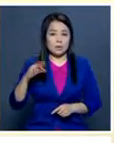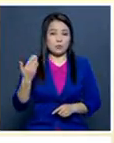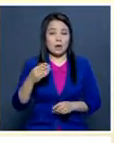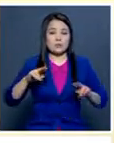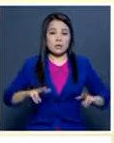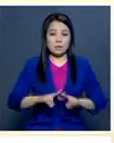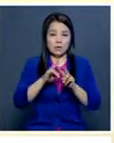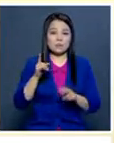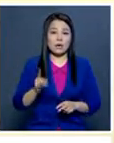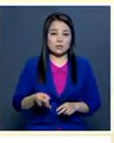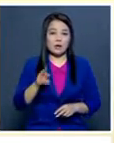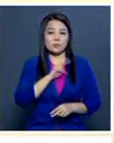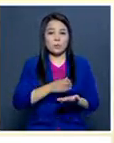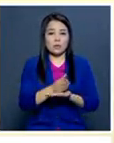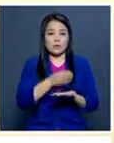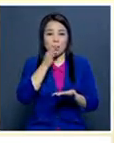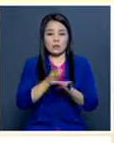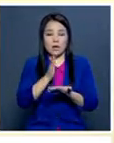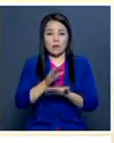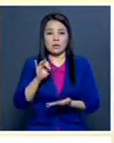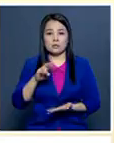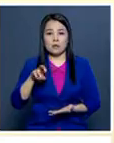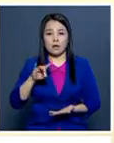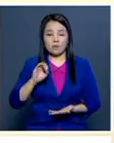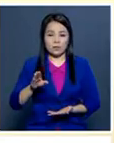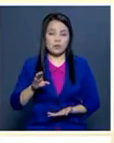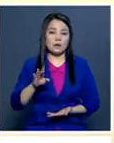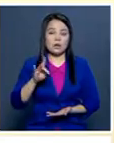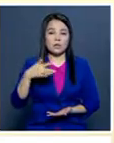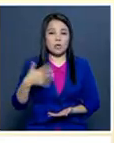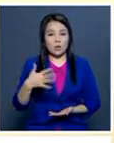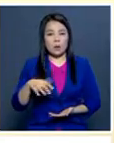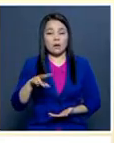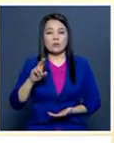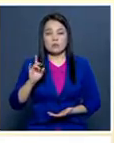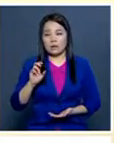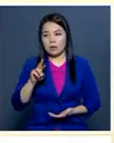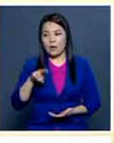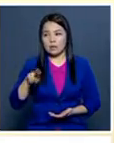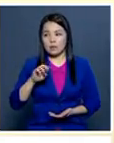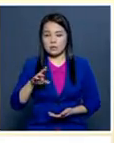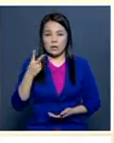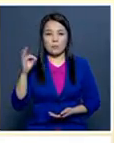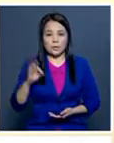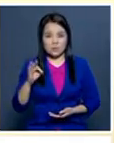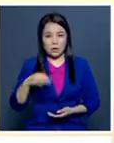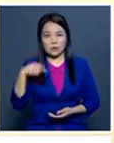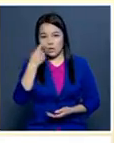такси қызметін пайдаланатынын айтқан. Индрайвер 50, Яндекс 39 және 2% Максимге тиесілі.